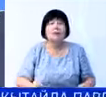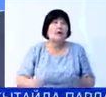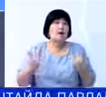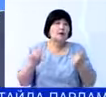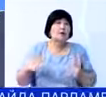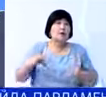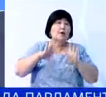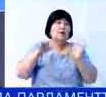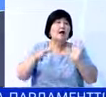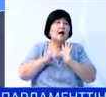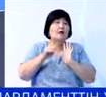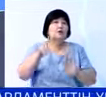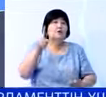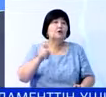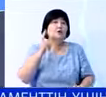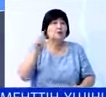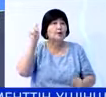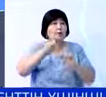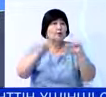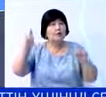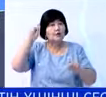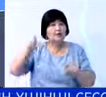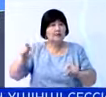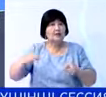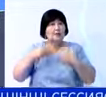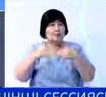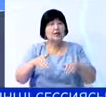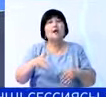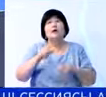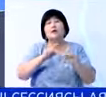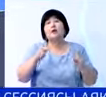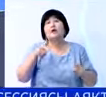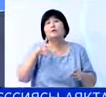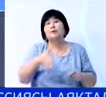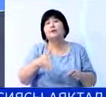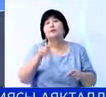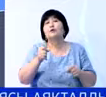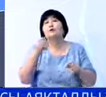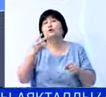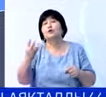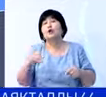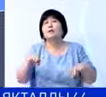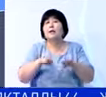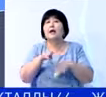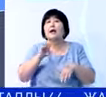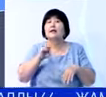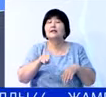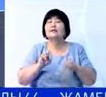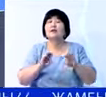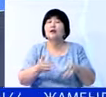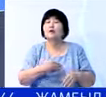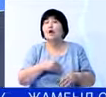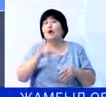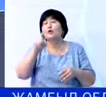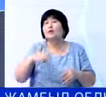Биыл облыс бойынша 6101 оқушы мектеп бітірсе, оның 5173-і ұлттық бірыңғай тестілеуді тапсыруға ниет білдірген. Түлектер